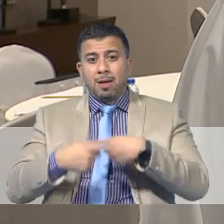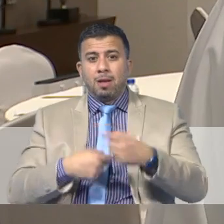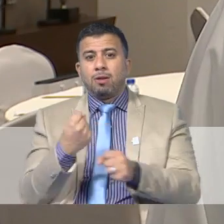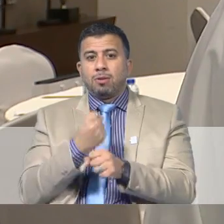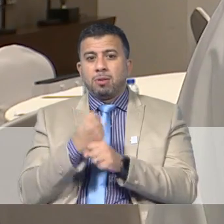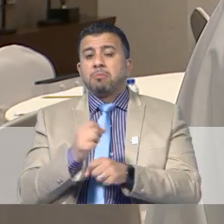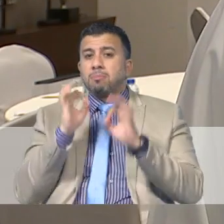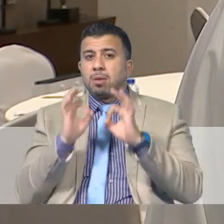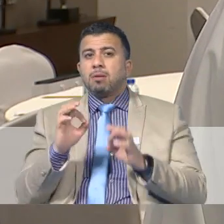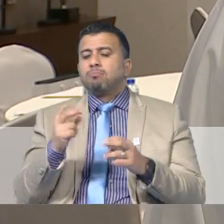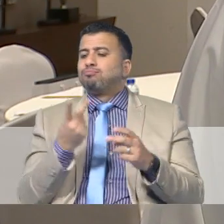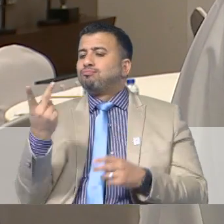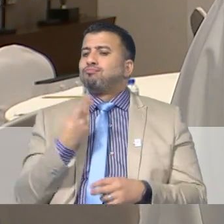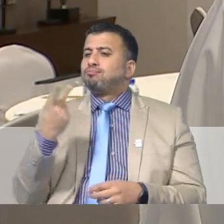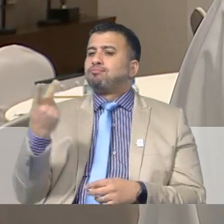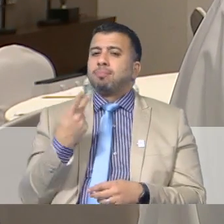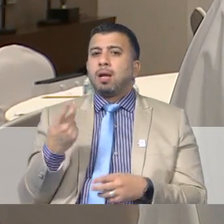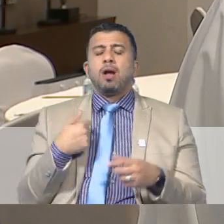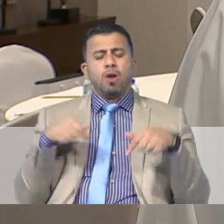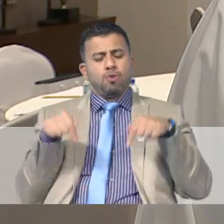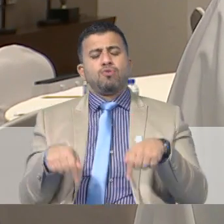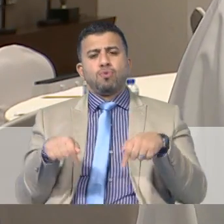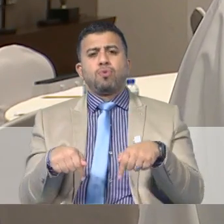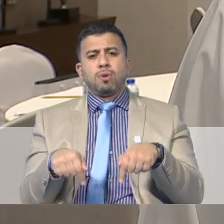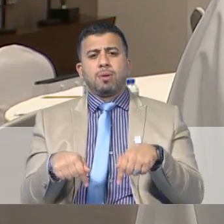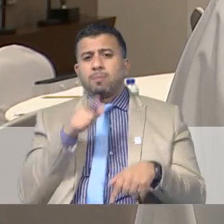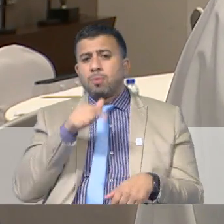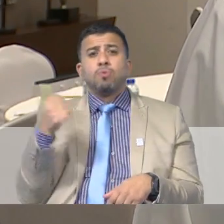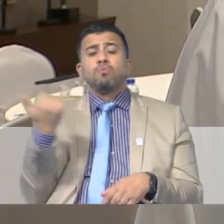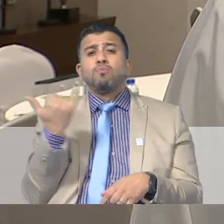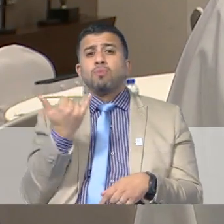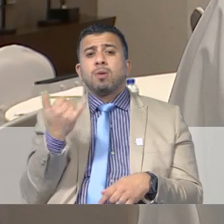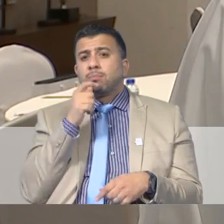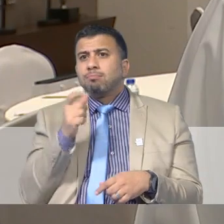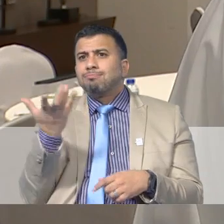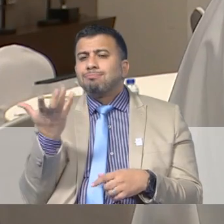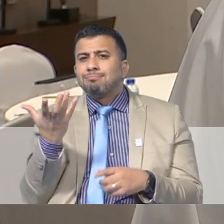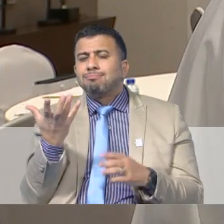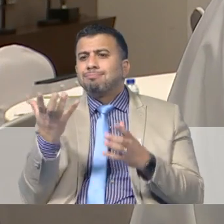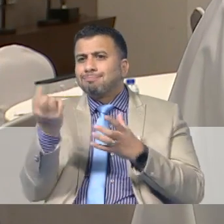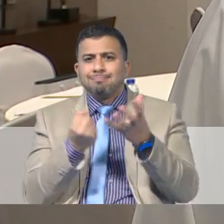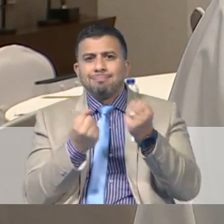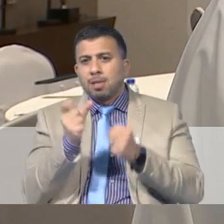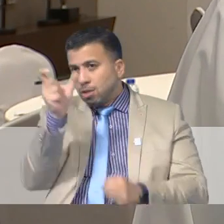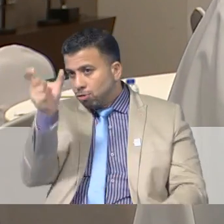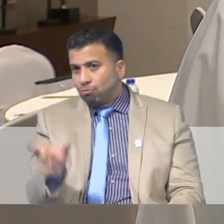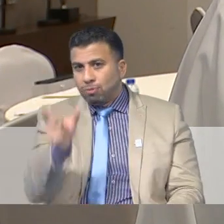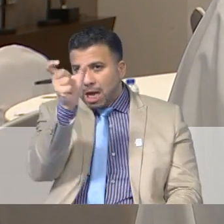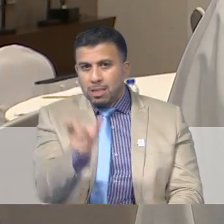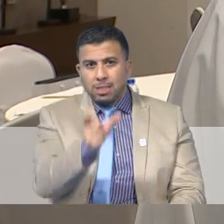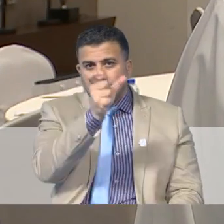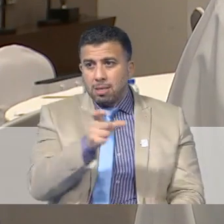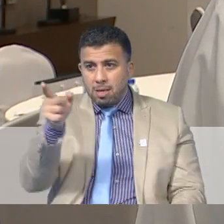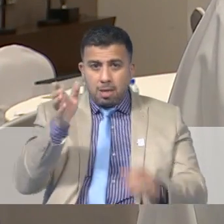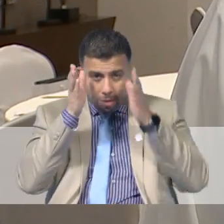وجهود حثيثة بين الطرفين. اليوم نحن اللي يهمنا أن نحن نجمع الأشخاص الذين هم